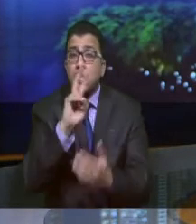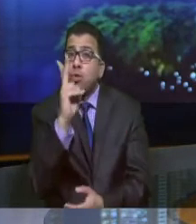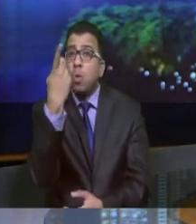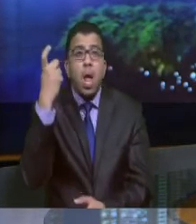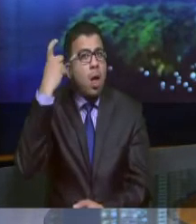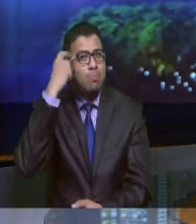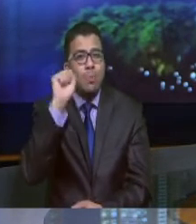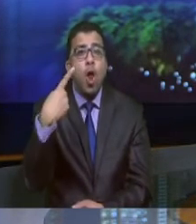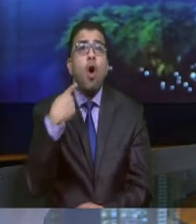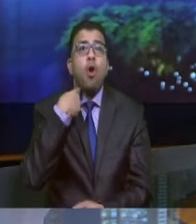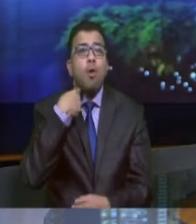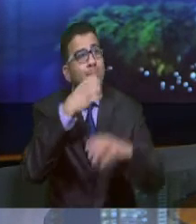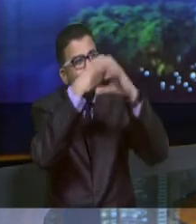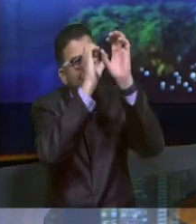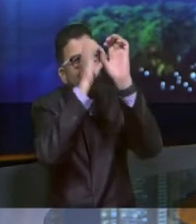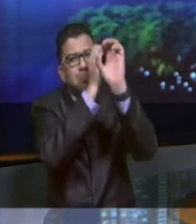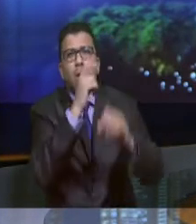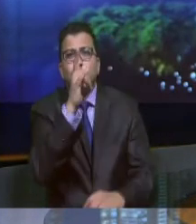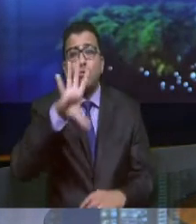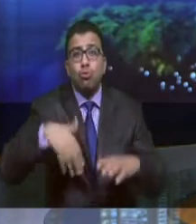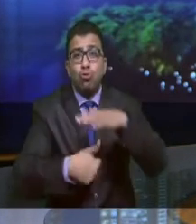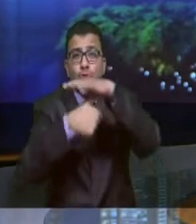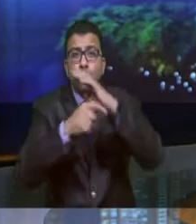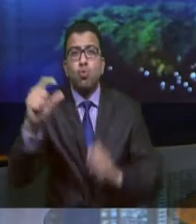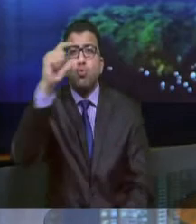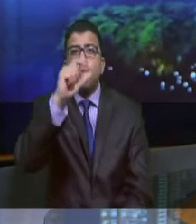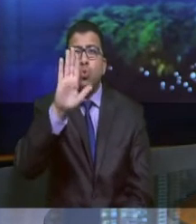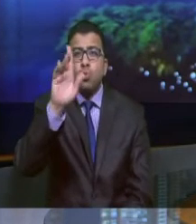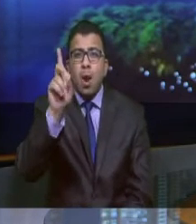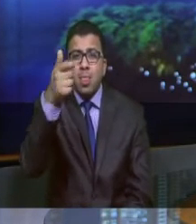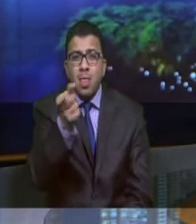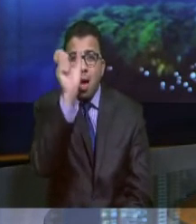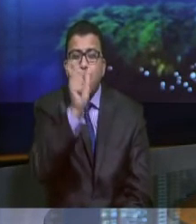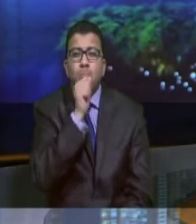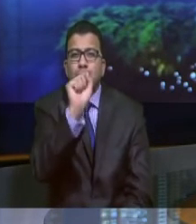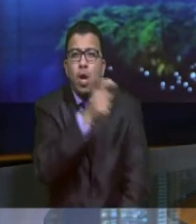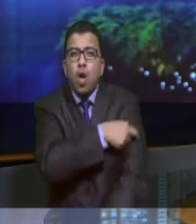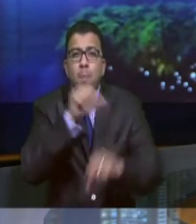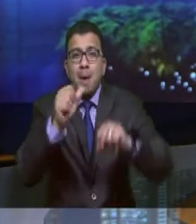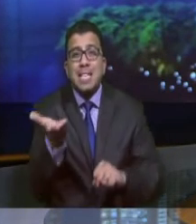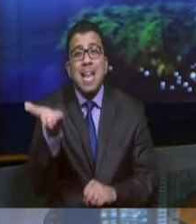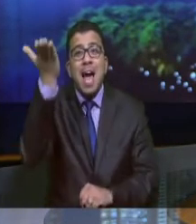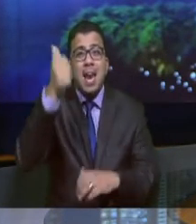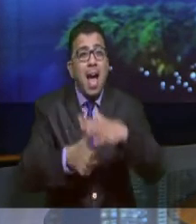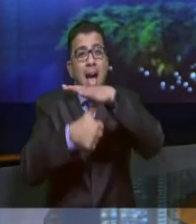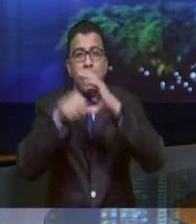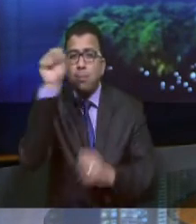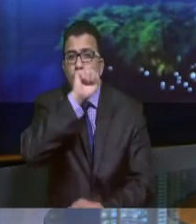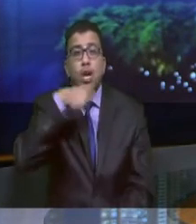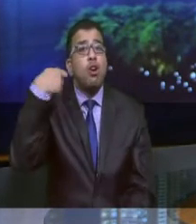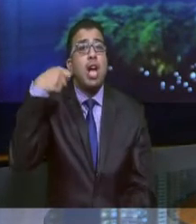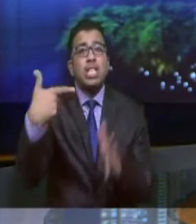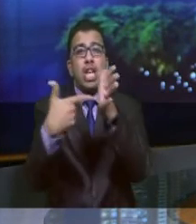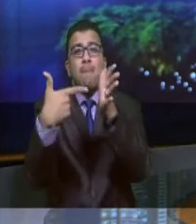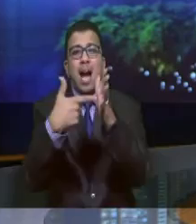الفضاء والفلك، مؤكدا حرص صاحب السمو الشيخ الدكتور سلطان بن محمد القاسمي عضو المجلس الأعلى حاكم الشارقة